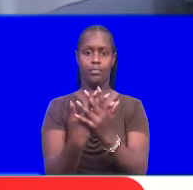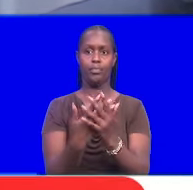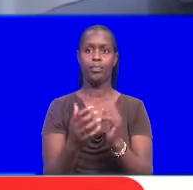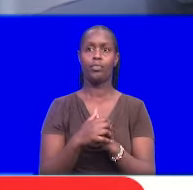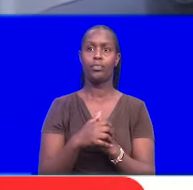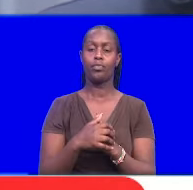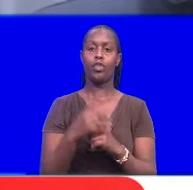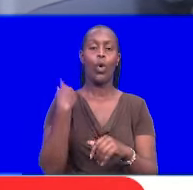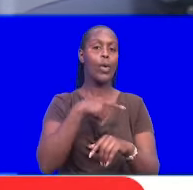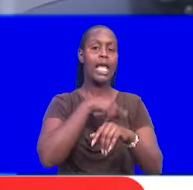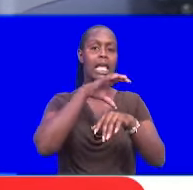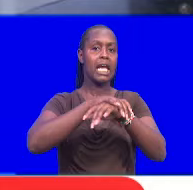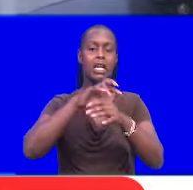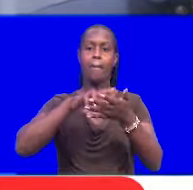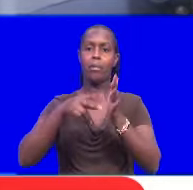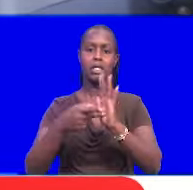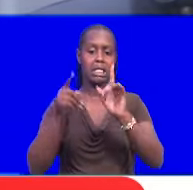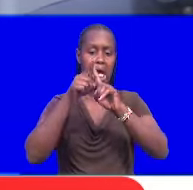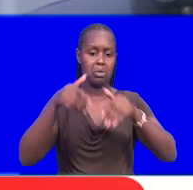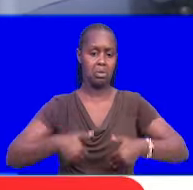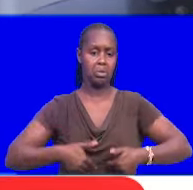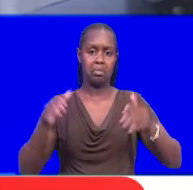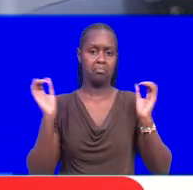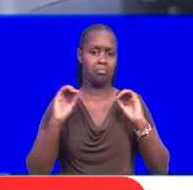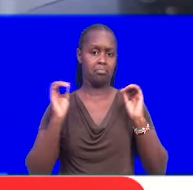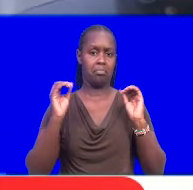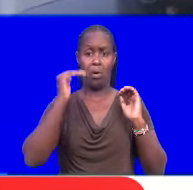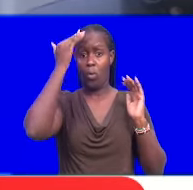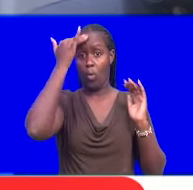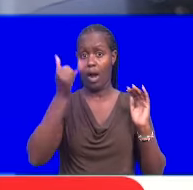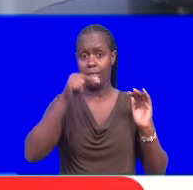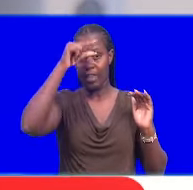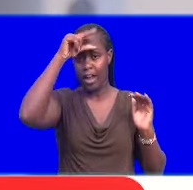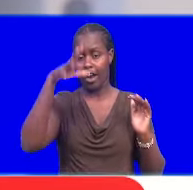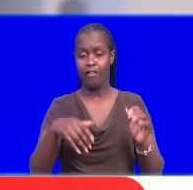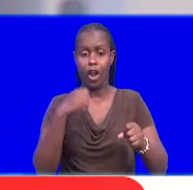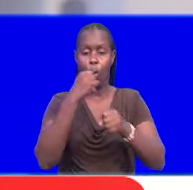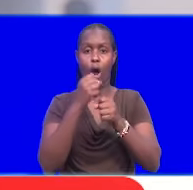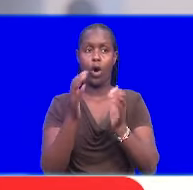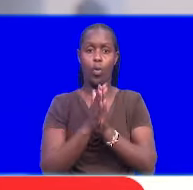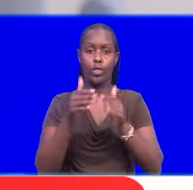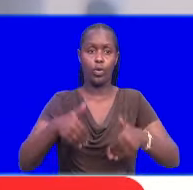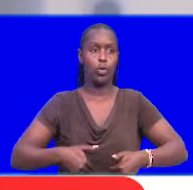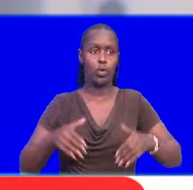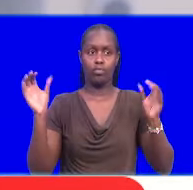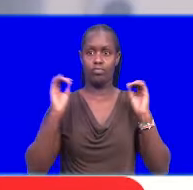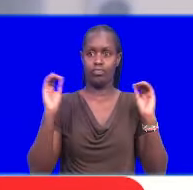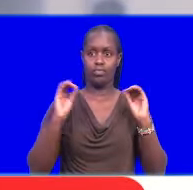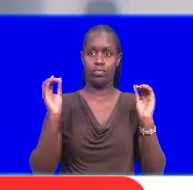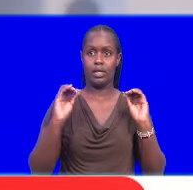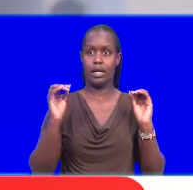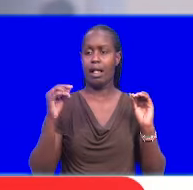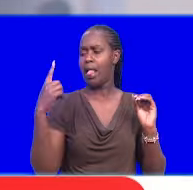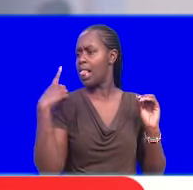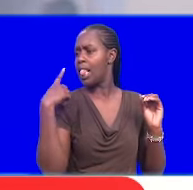kama vijana hapa county ya Meru. Kwa maana governor afanye kazi na vijana. Juzi tu wale